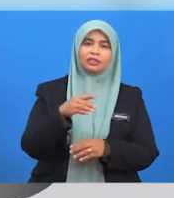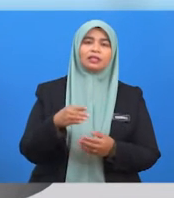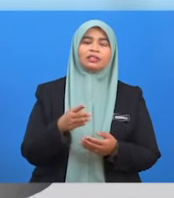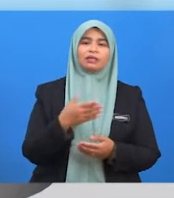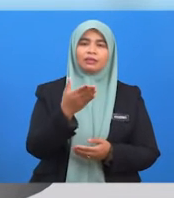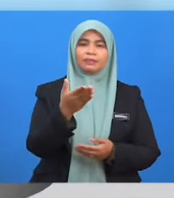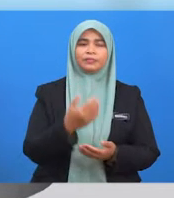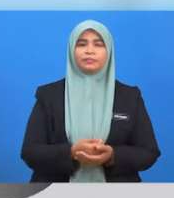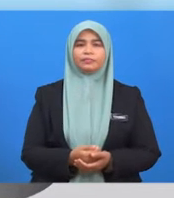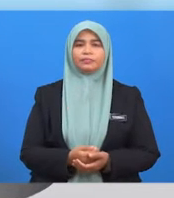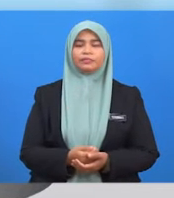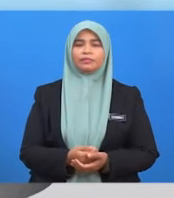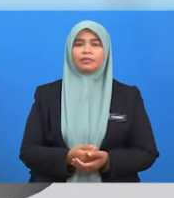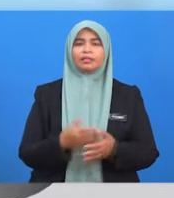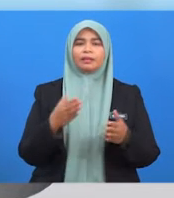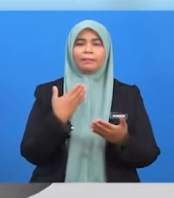sekeliling kamu.